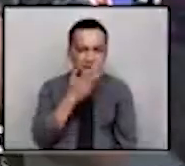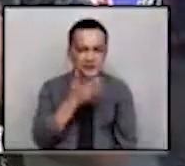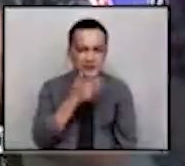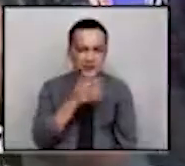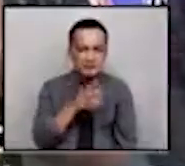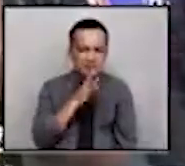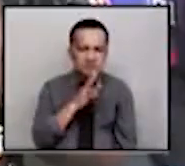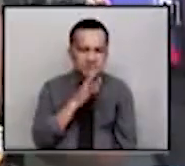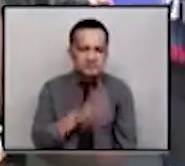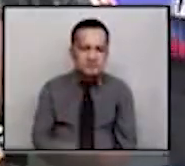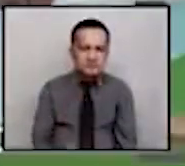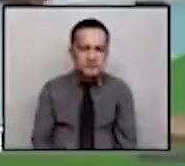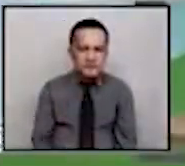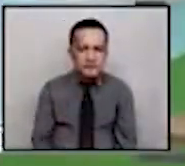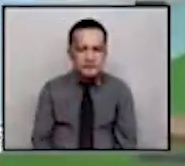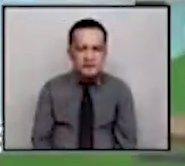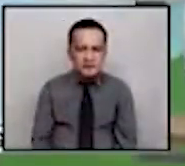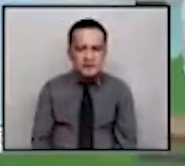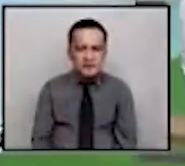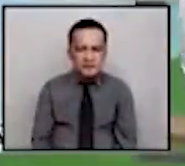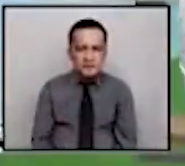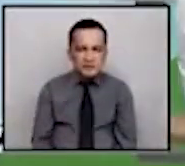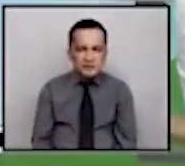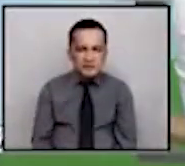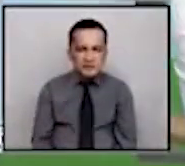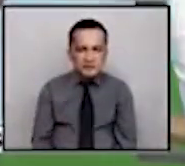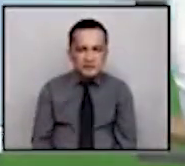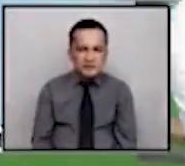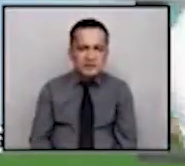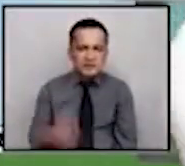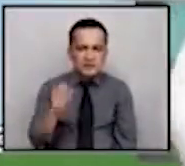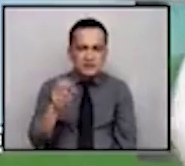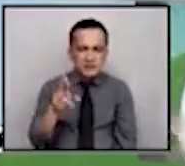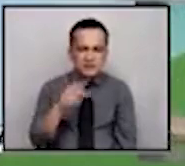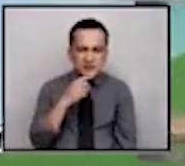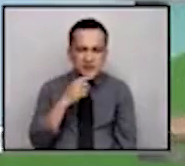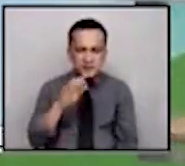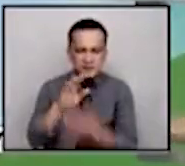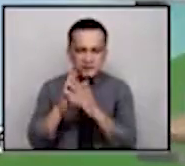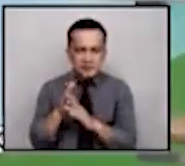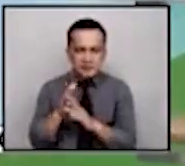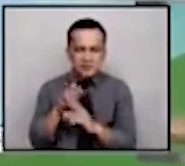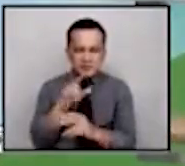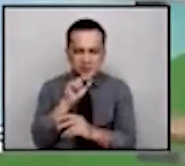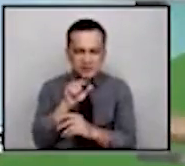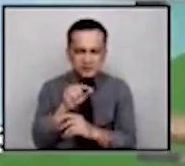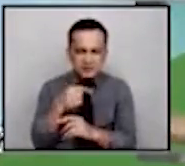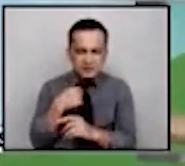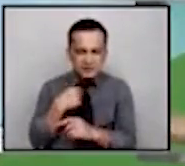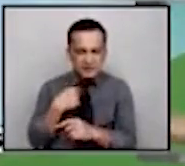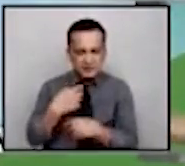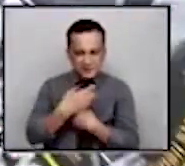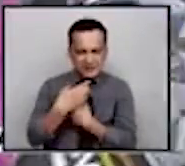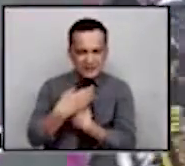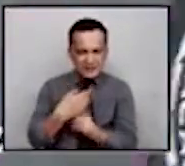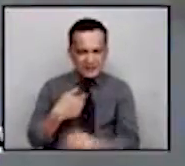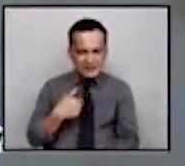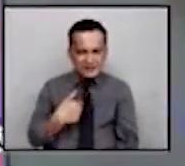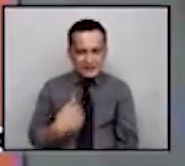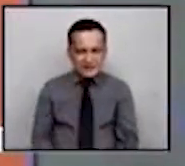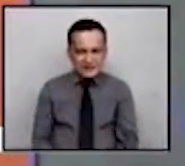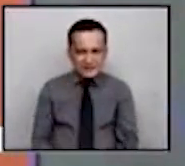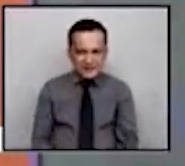Si Sir, si Dave, si Dave. Si Sir ang tahimik, para imbis na ibon, dapat alagaan mo, ako na lang.